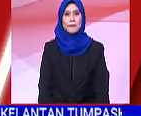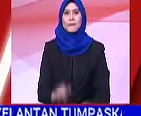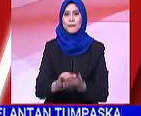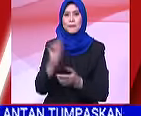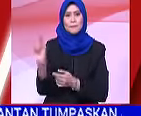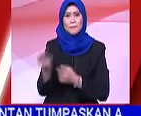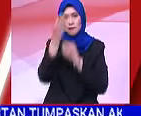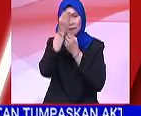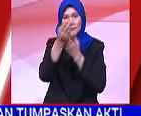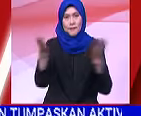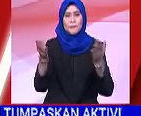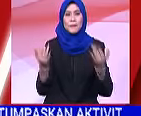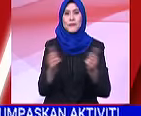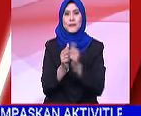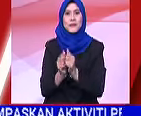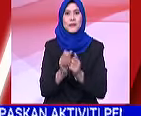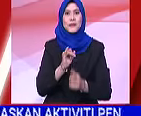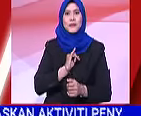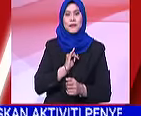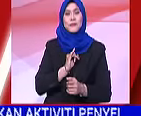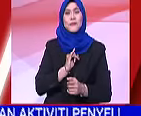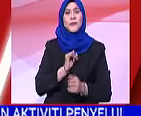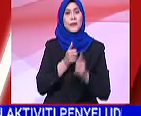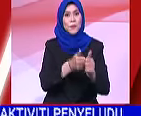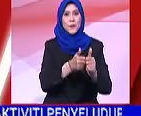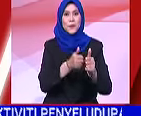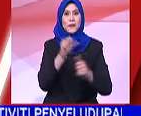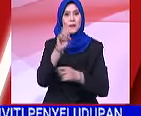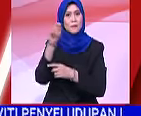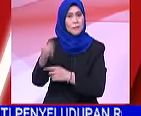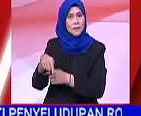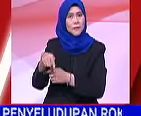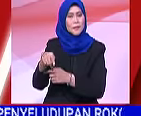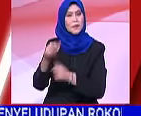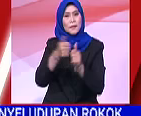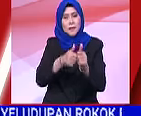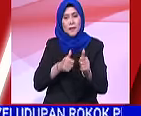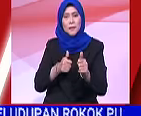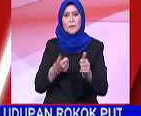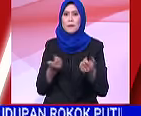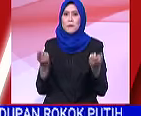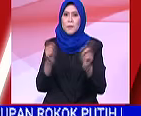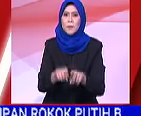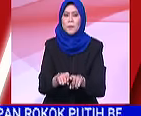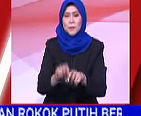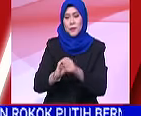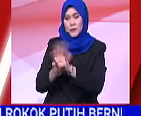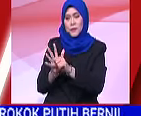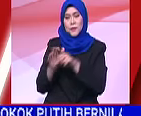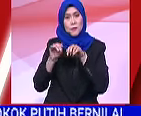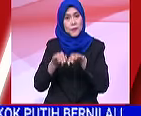Sekian perkembangan dari Sabah bersama saya Konstantin Palawan. Patuhi arahan pihak berkuasa, elak jadi penyumbang penularan